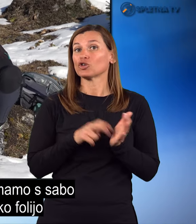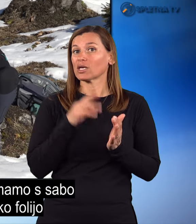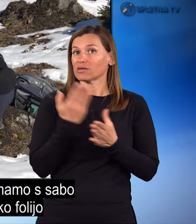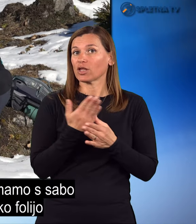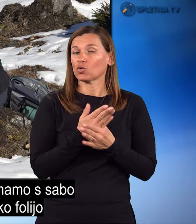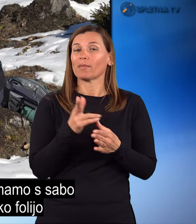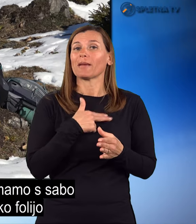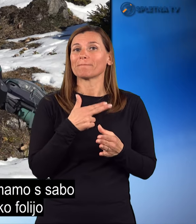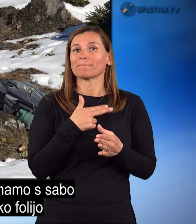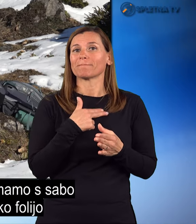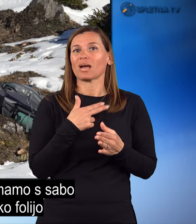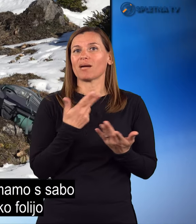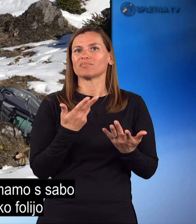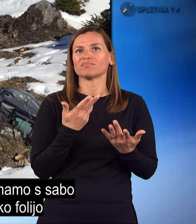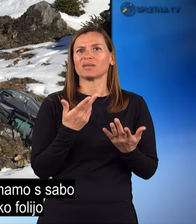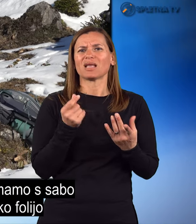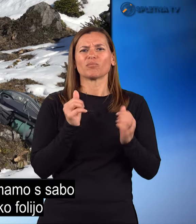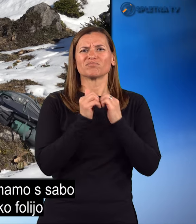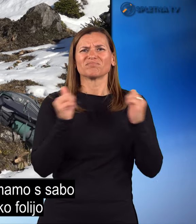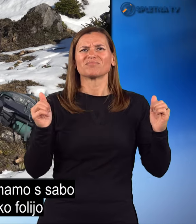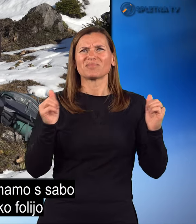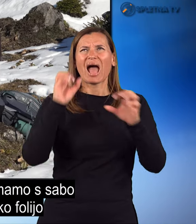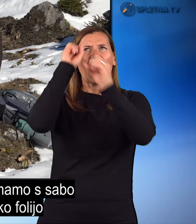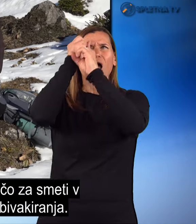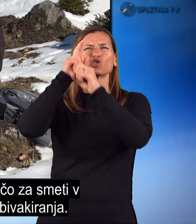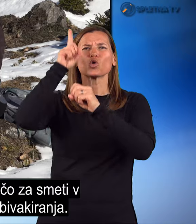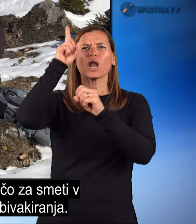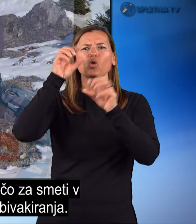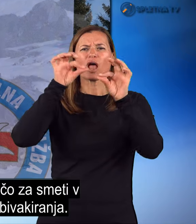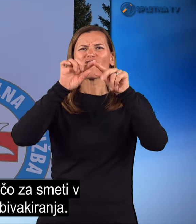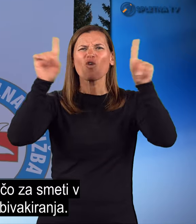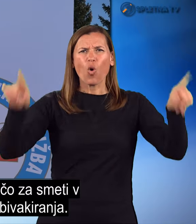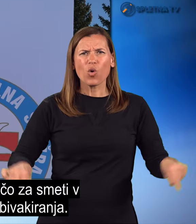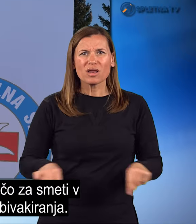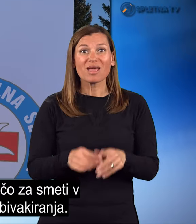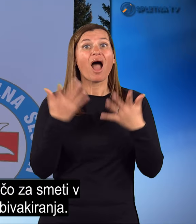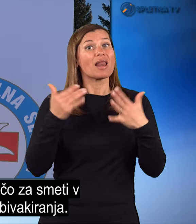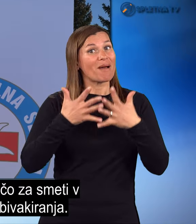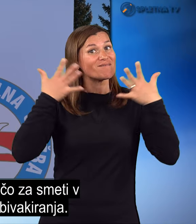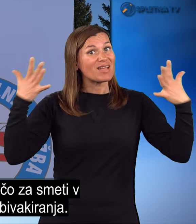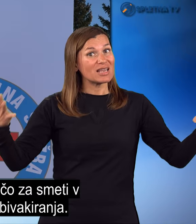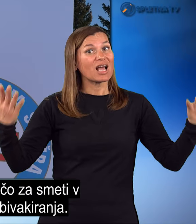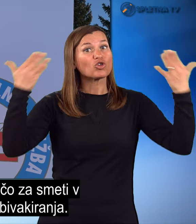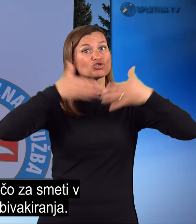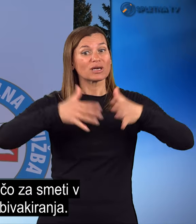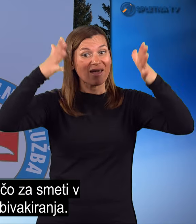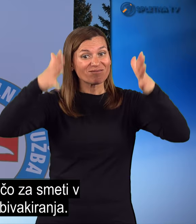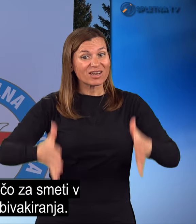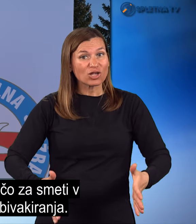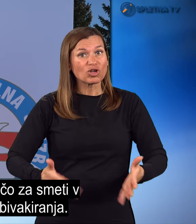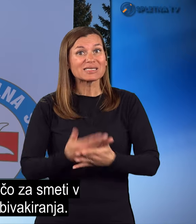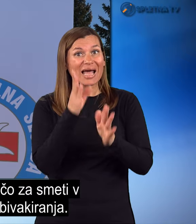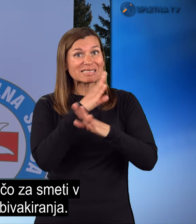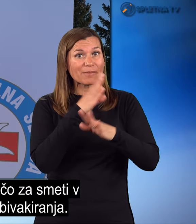Svetujemo pa še, da imamo s sabo tudi neko astronavtsko folijo ali pa veliko črno vrečo za smeti, v